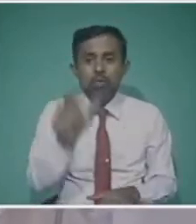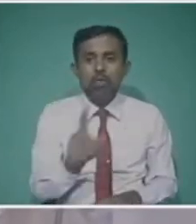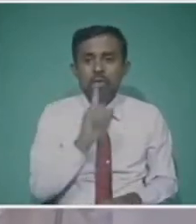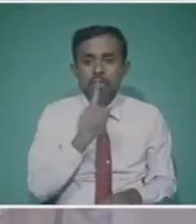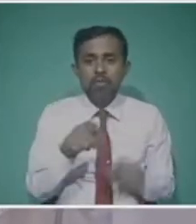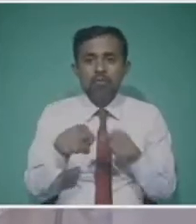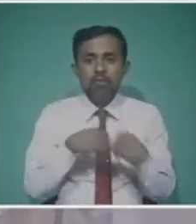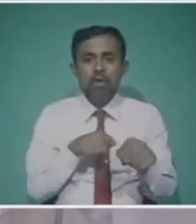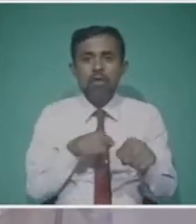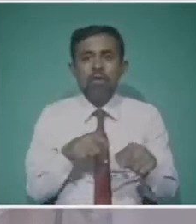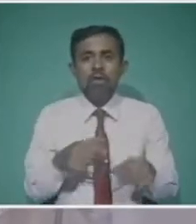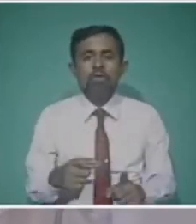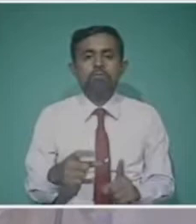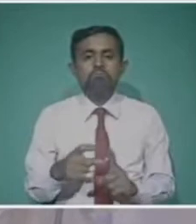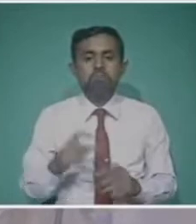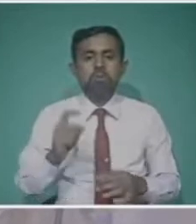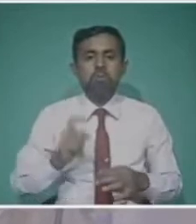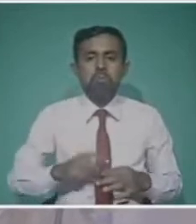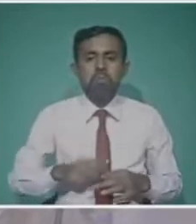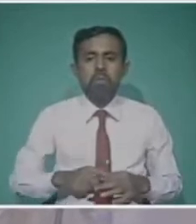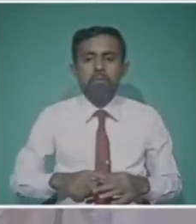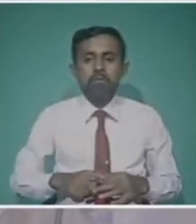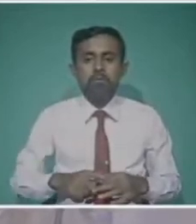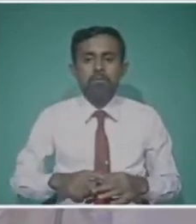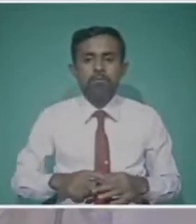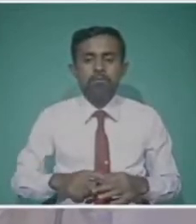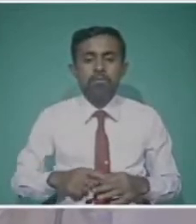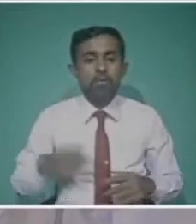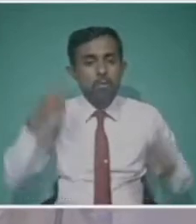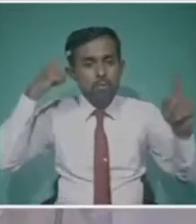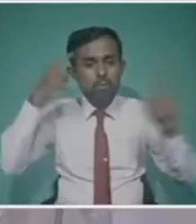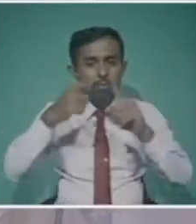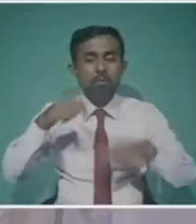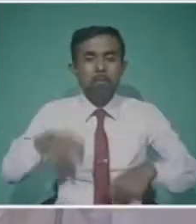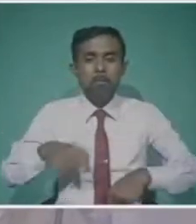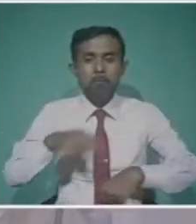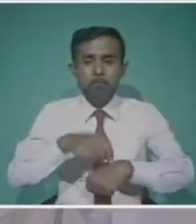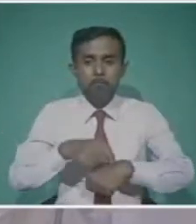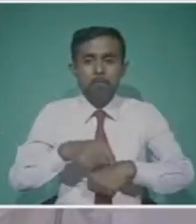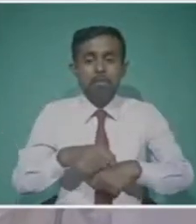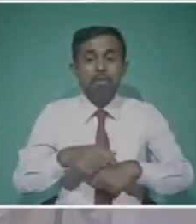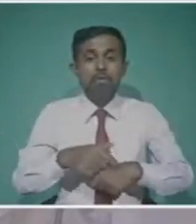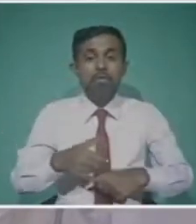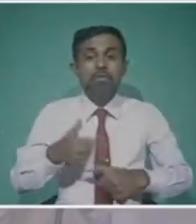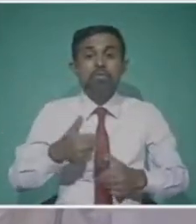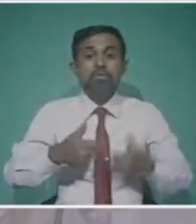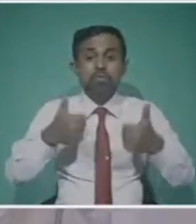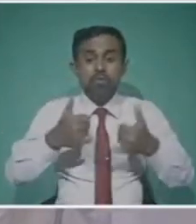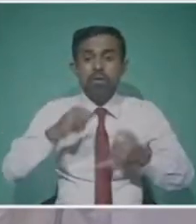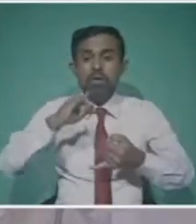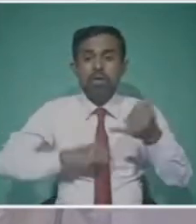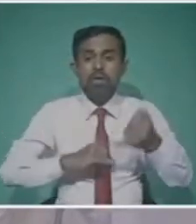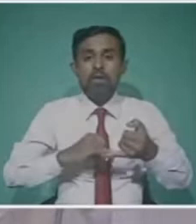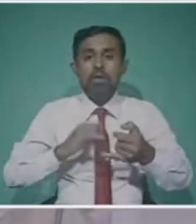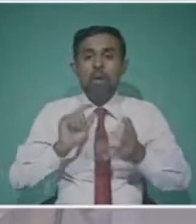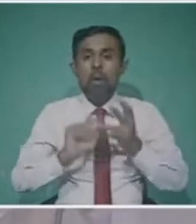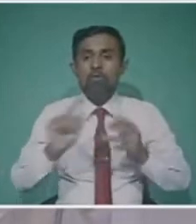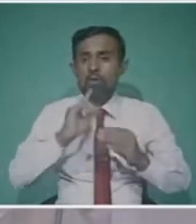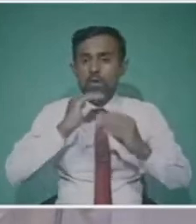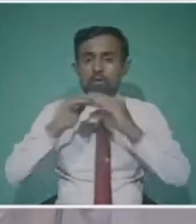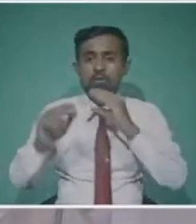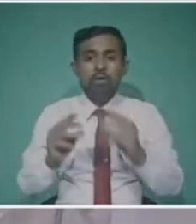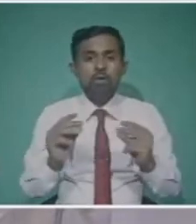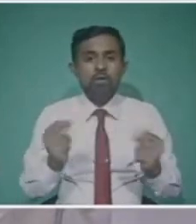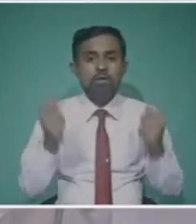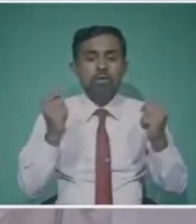වගේම ඉතාමත්ම බරපතල ප්‍රශ්නයක් තියෙනවා. ඒ නිසා මේ පිළිබඳ අපි දැනටමත් පළදායිතා ලේකම් කාර්යාලයට නියෝග ලබා දීලා තියෙනවා. ඉතාමත්ම